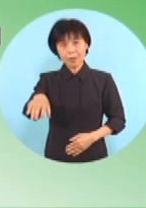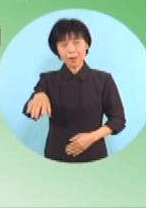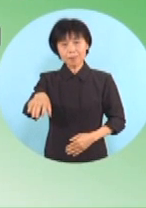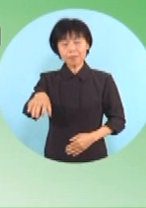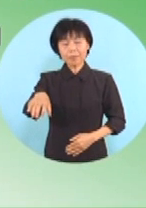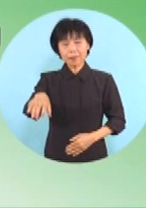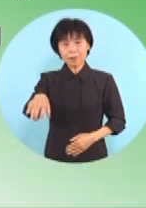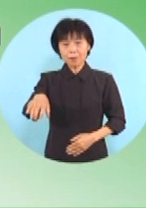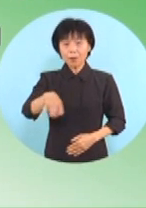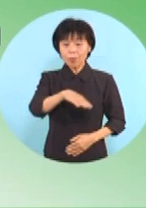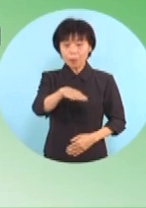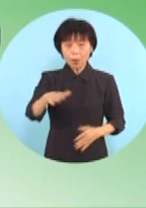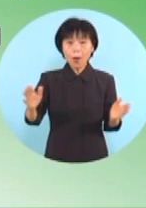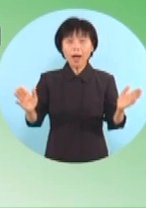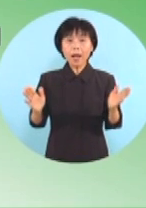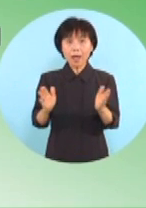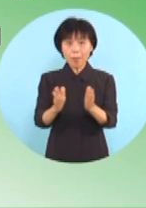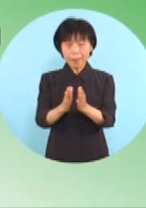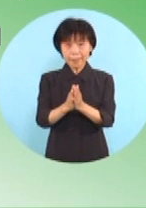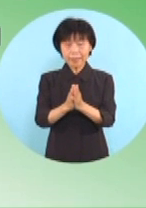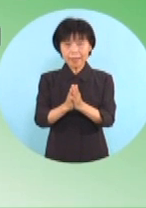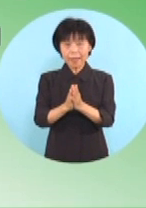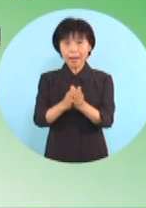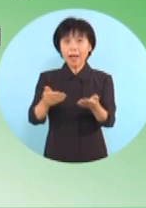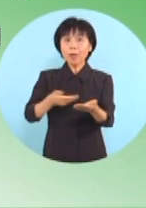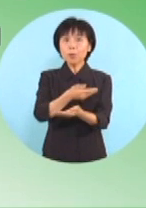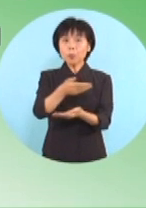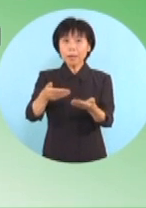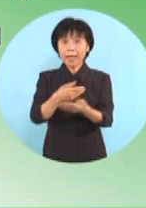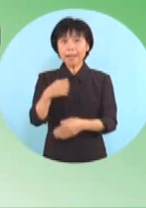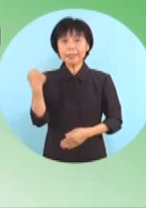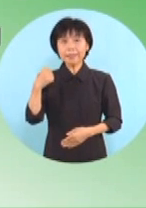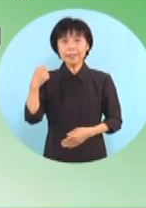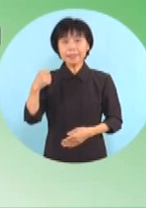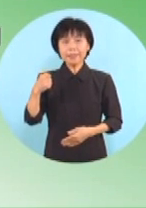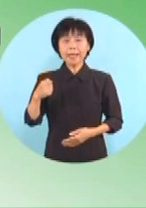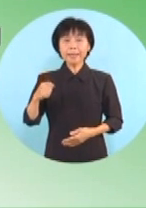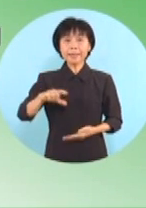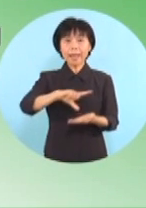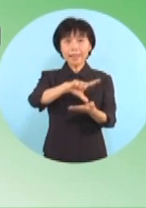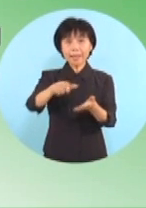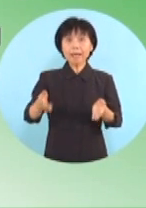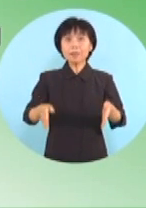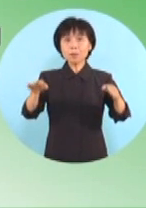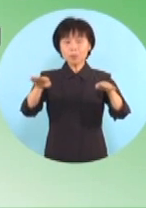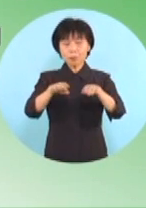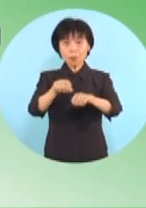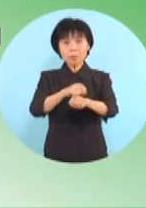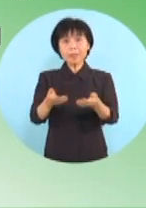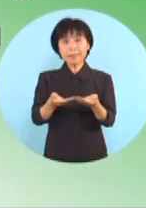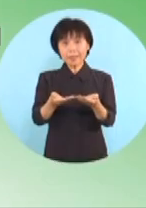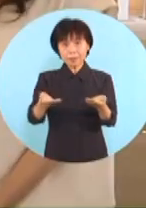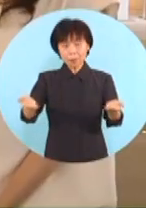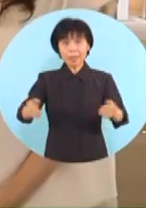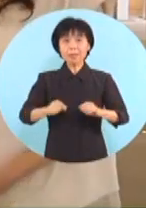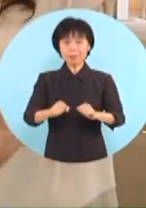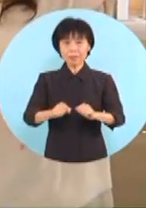ナー、そんなコーナーがあります。合わせてね、ふれあい熱帯館というタイトルで特別展示を行います